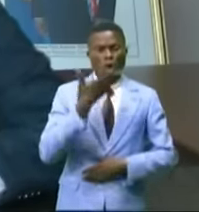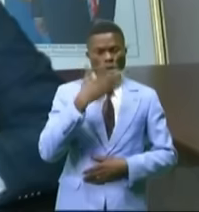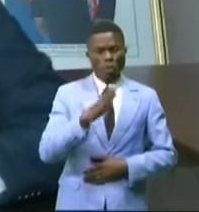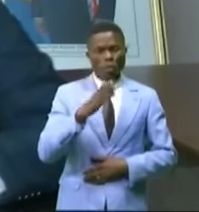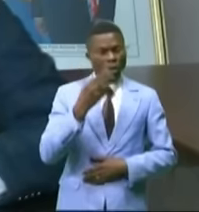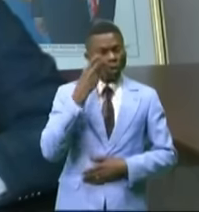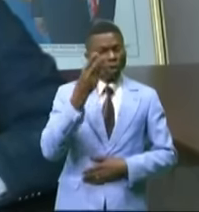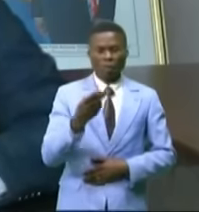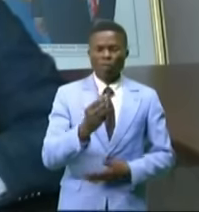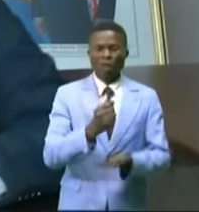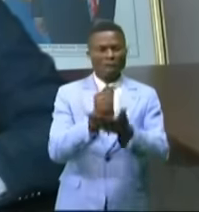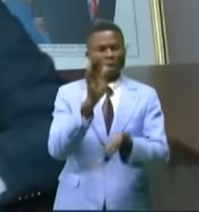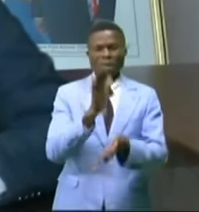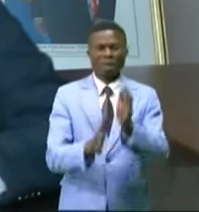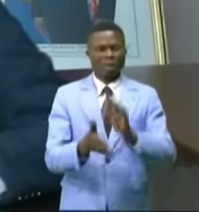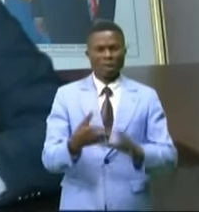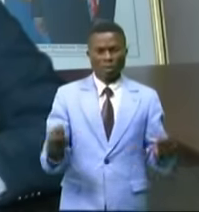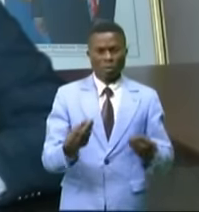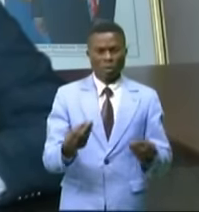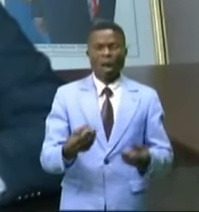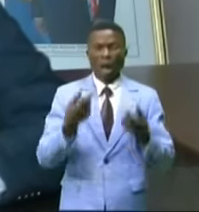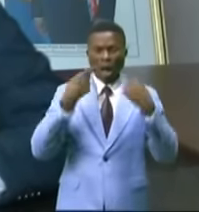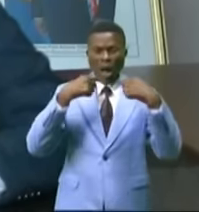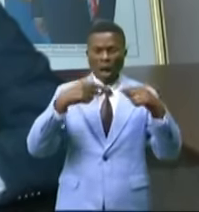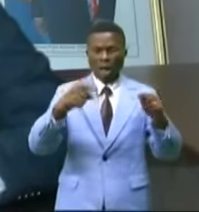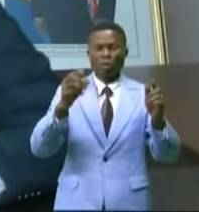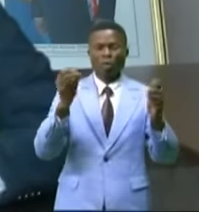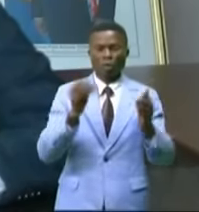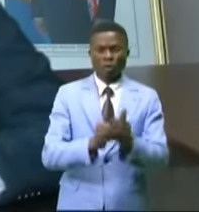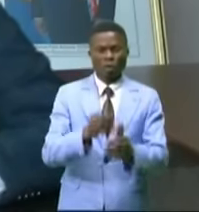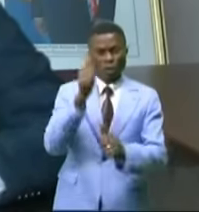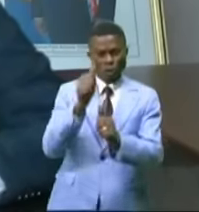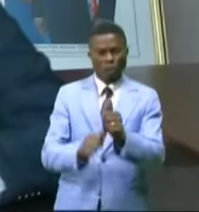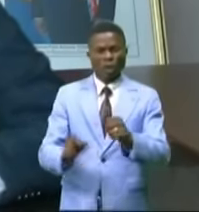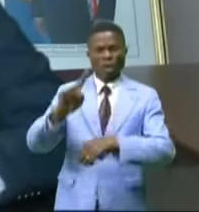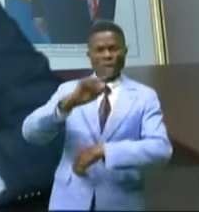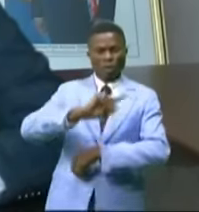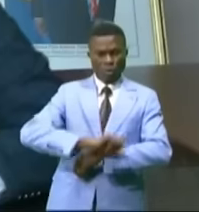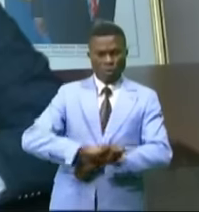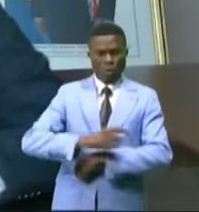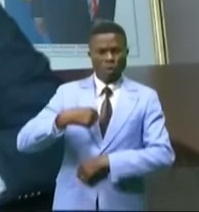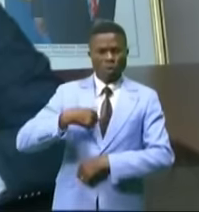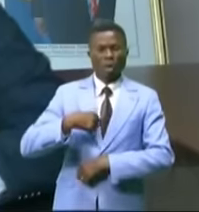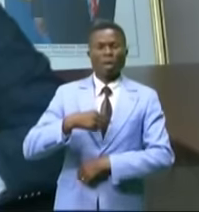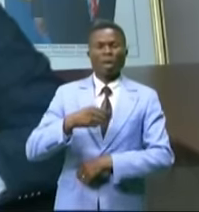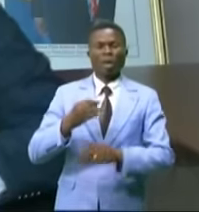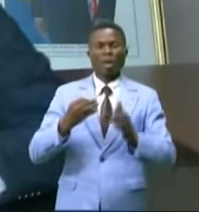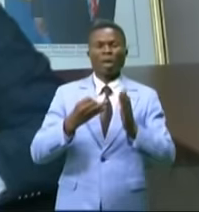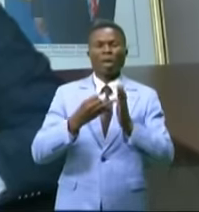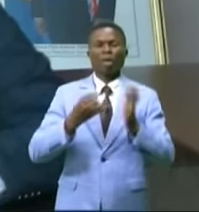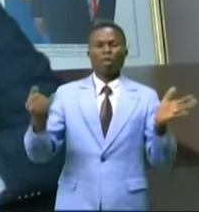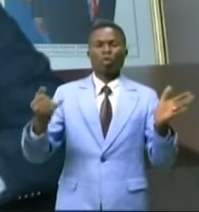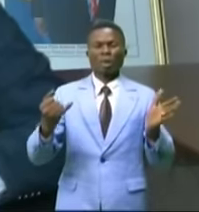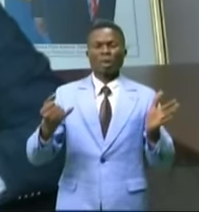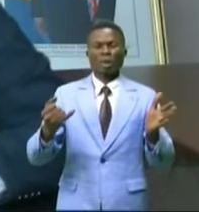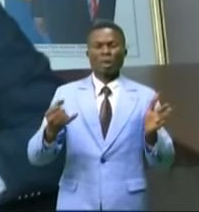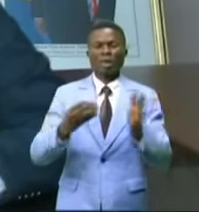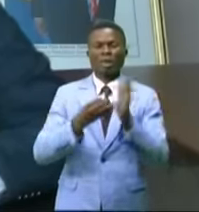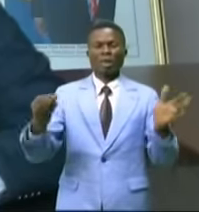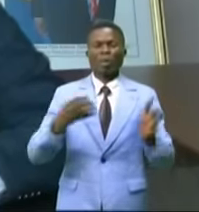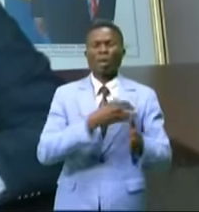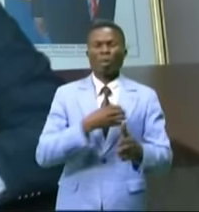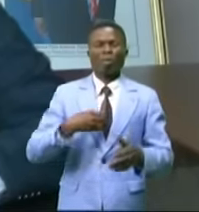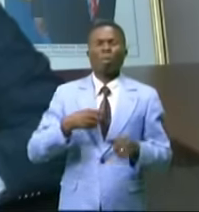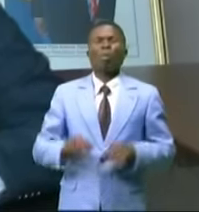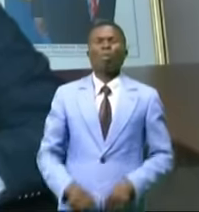trouvent pas cette aide. Je rappelle que chaque jour, nous perdons 70 mamans qui meurent